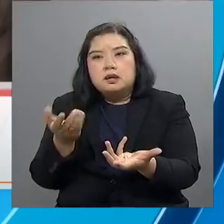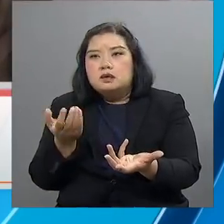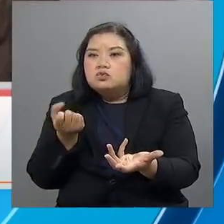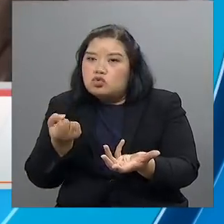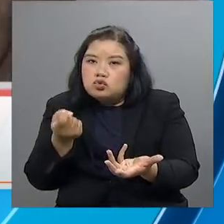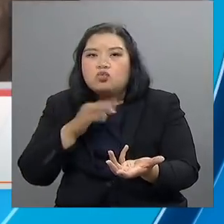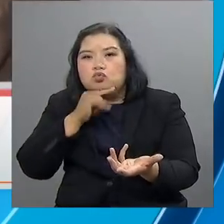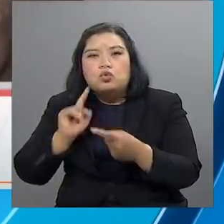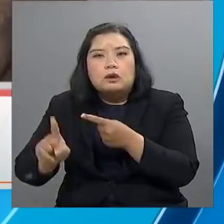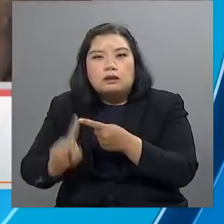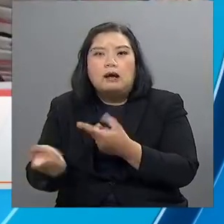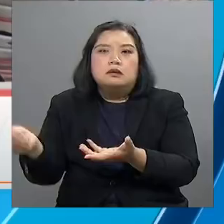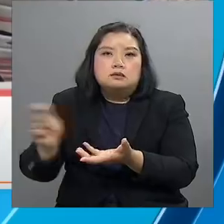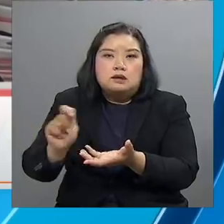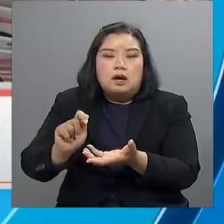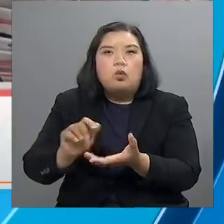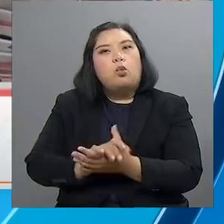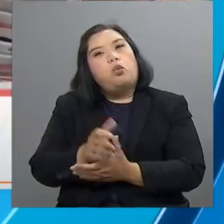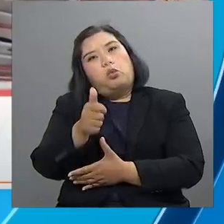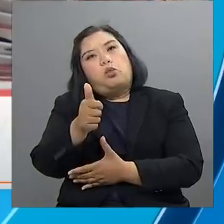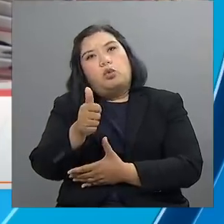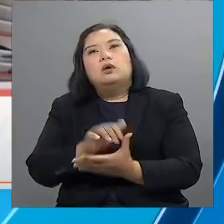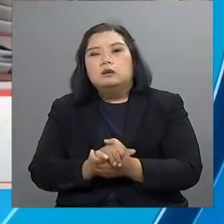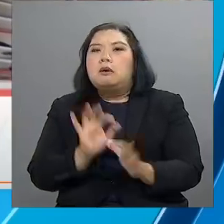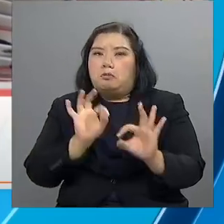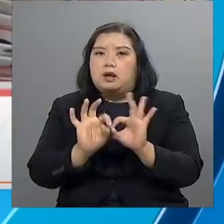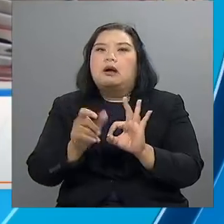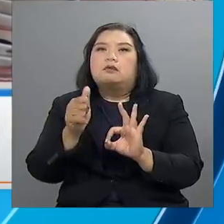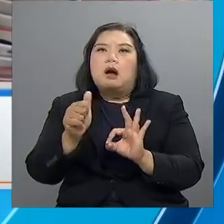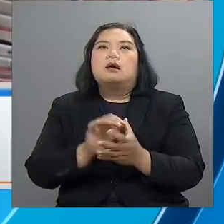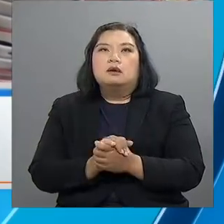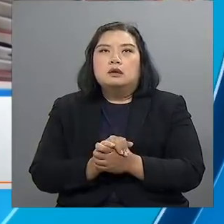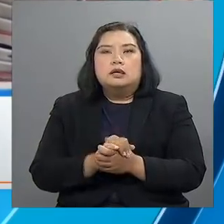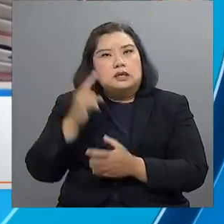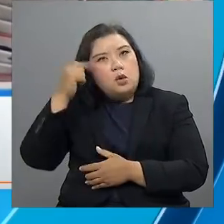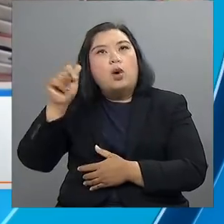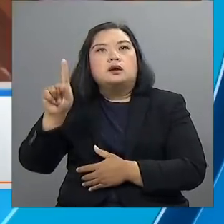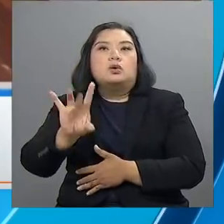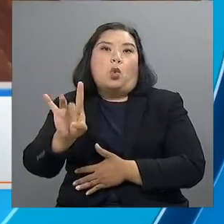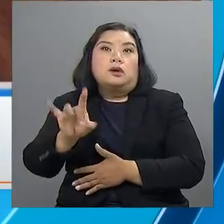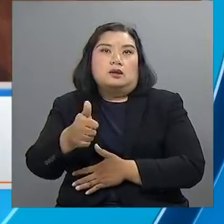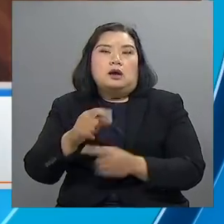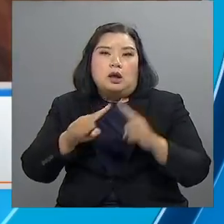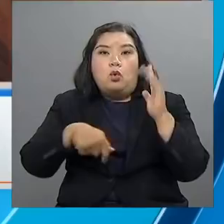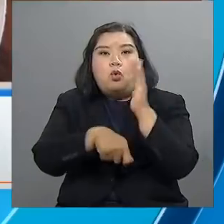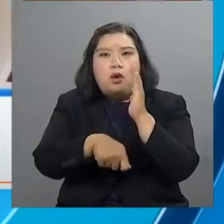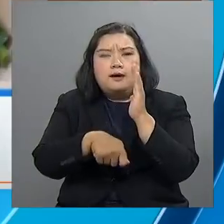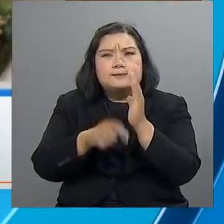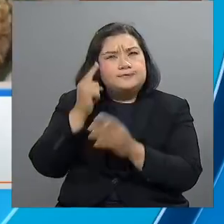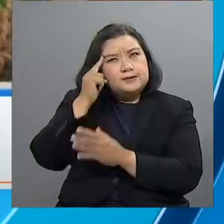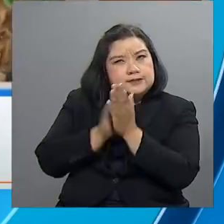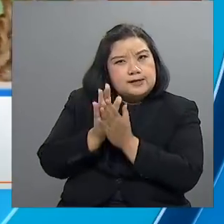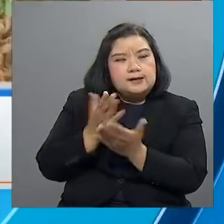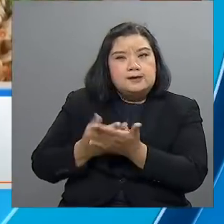คุ้มคุ้มเนี่ยประหยัดเลยเนี่ยตั้งใจว่าจะใช้เงินวันละร้อยถ้าไปอยู่โคราชอยู่นครราชสีมาแล้วใช้ชีวิตแบบนี้ผมว่